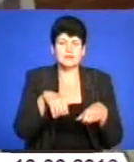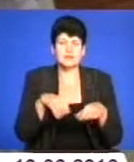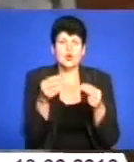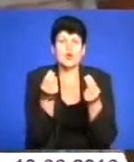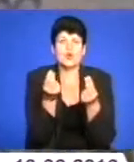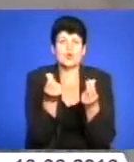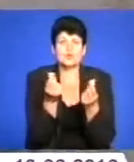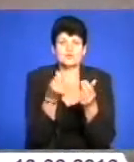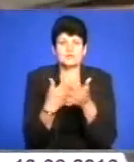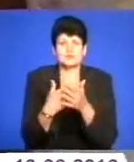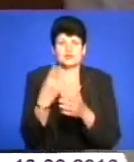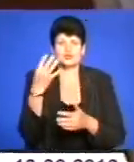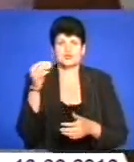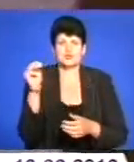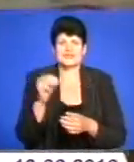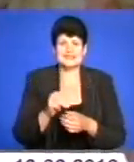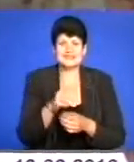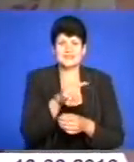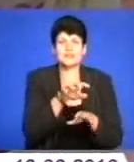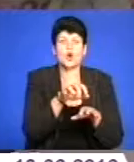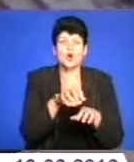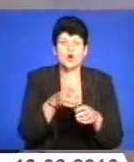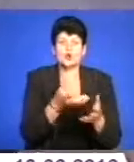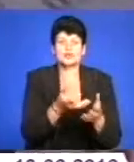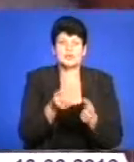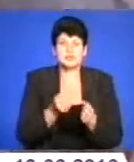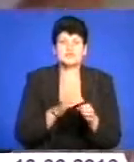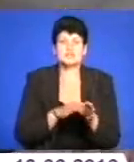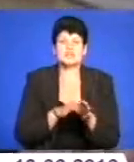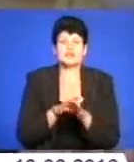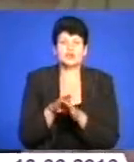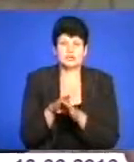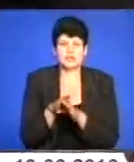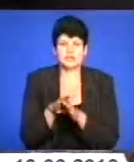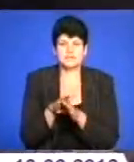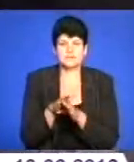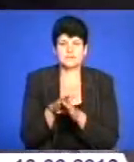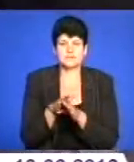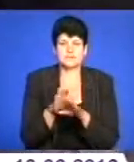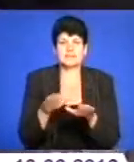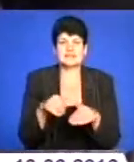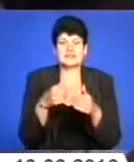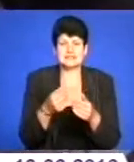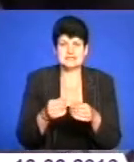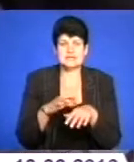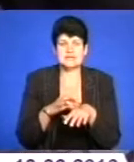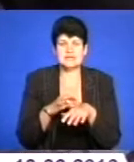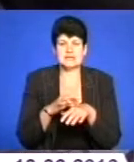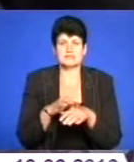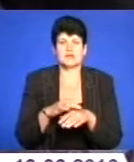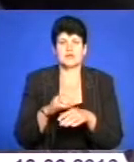грошові кошти, близько 40 тисяч, які він отримав за виконання нанесення тілесних ушкоджень